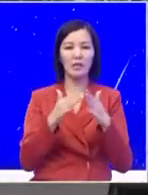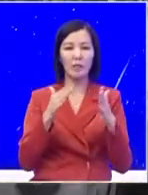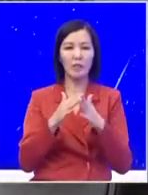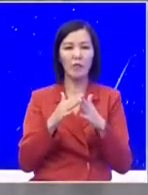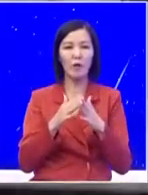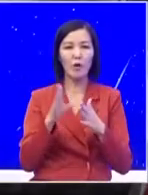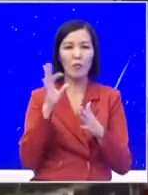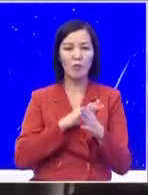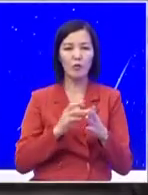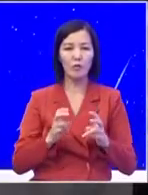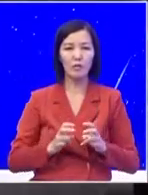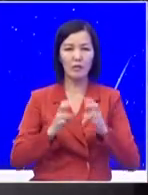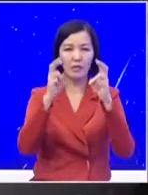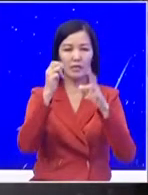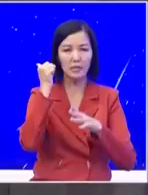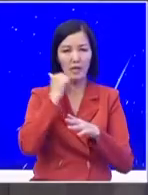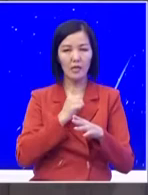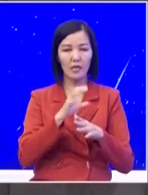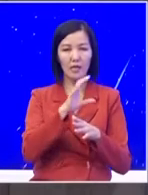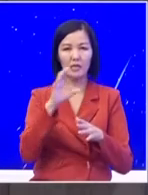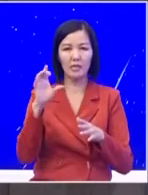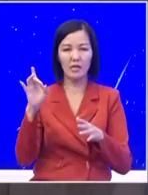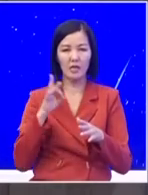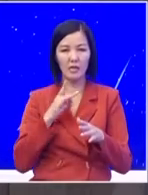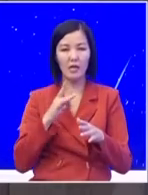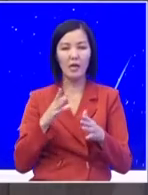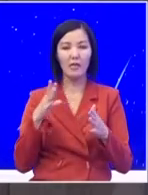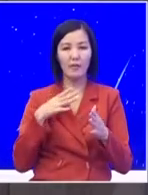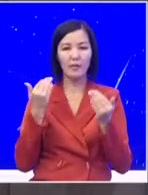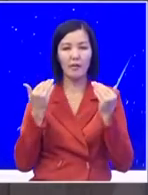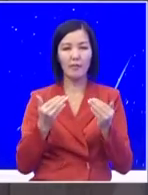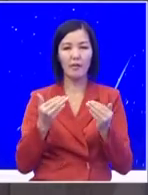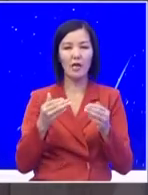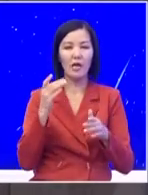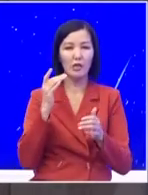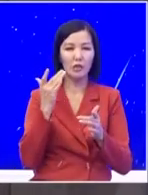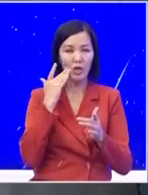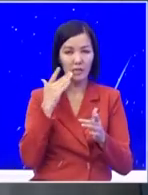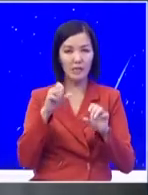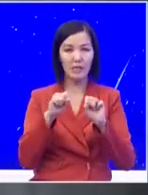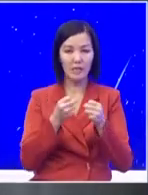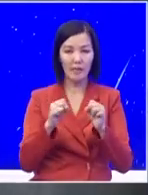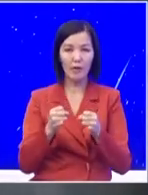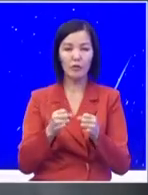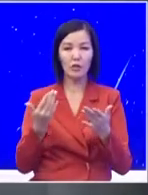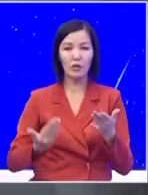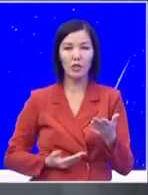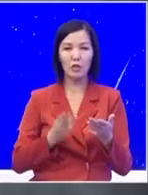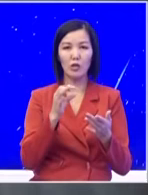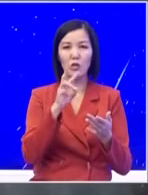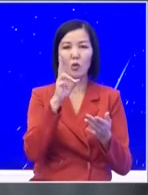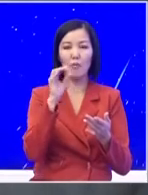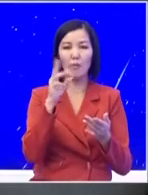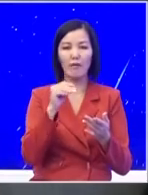пользоваться лифтами с истекшим сроком эксплуатации. В старых и дребезжащих механизмах регулярно случаются поломки. Жительница Талдыкургана Шолпан